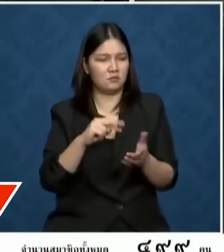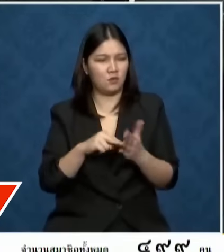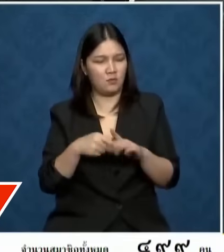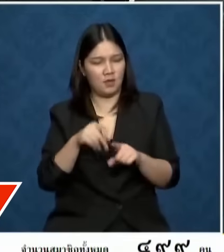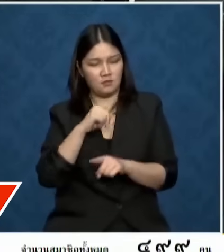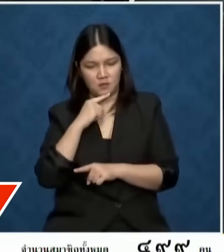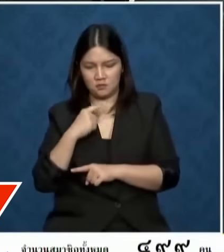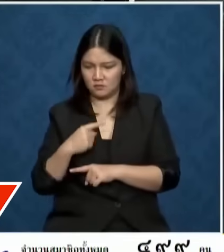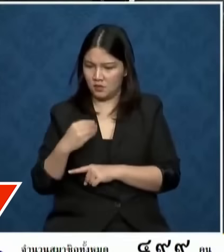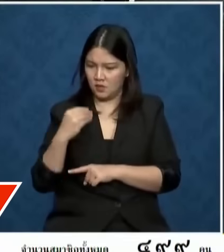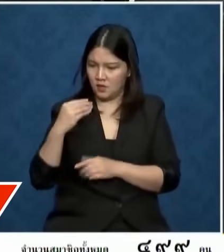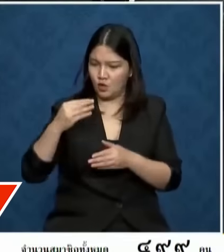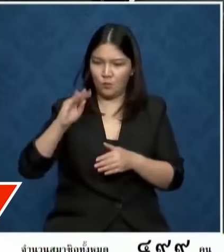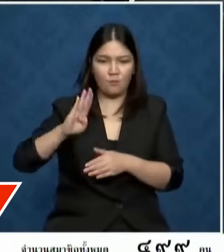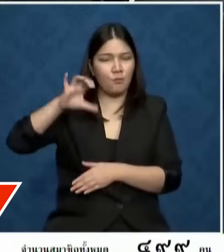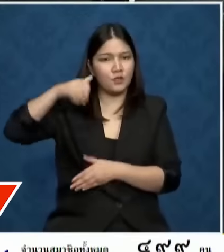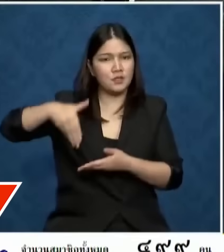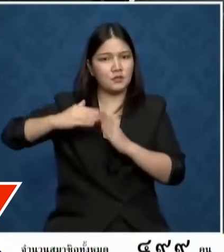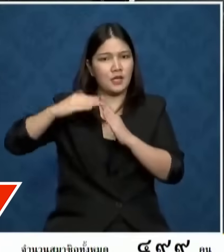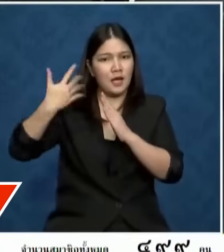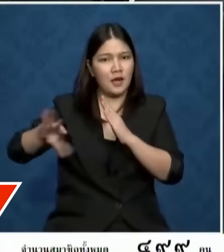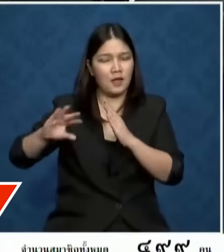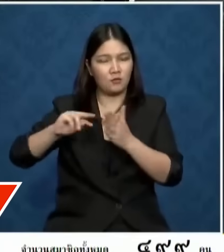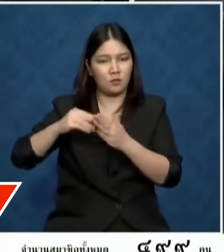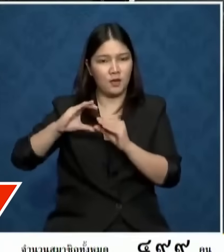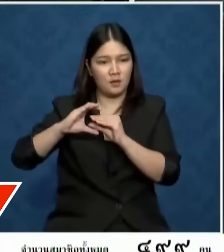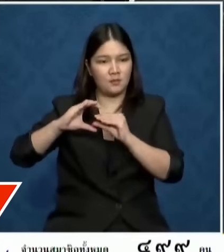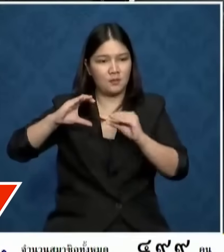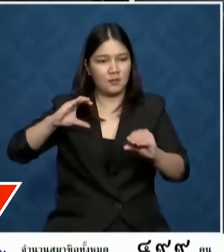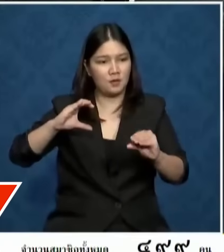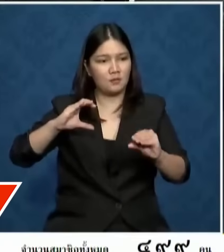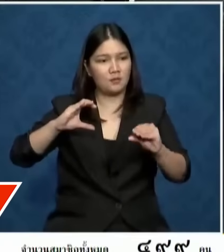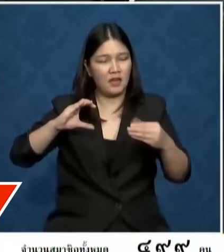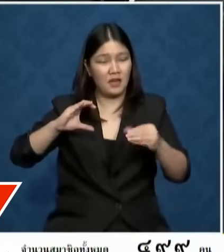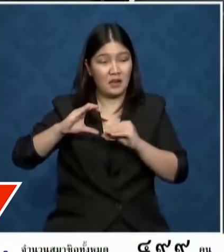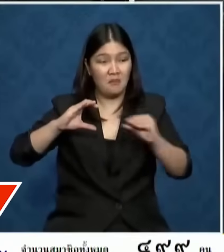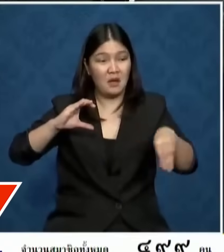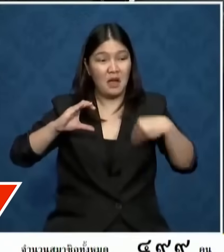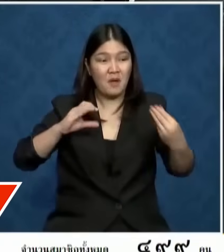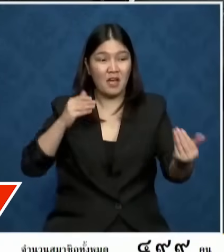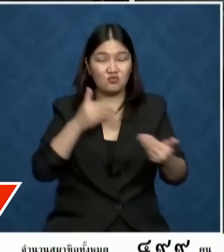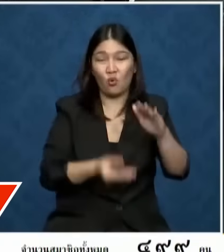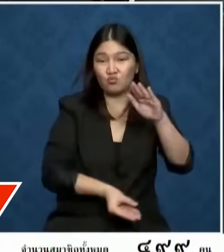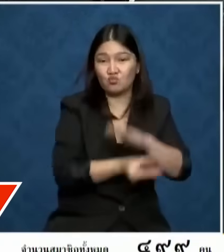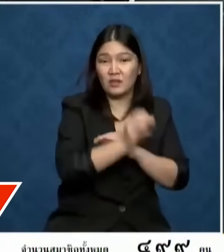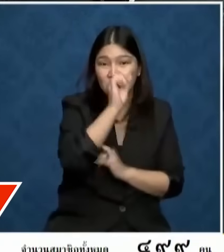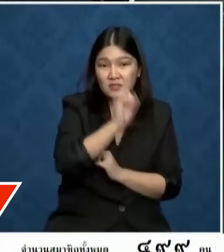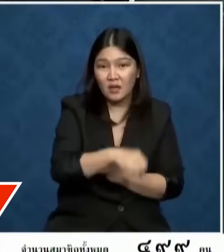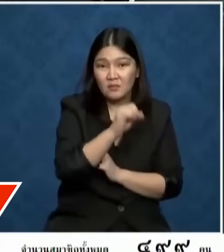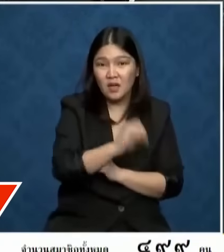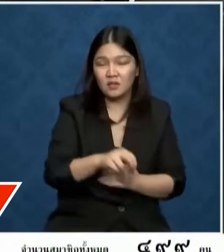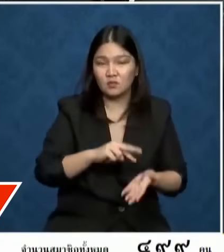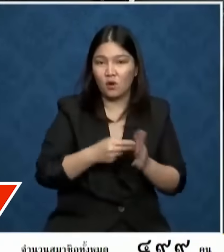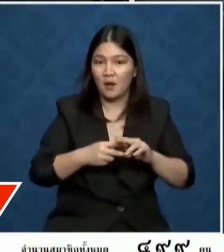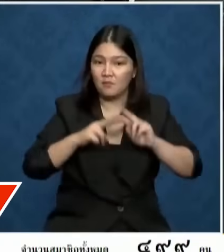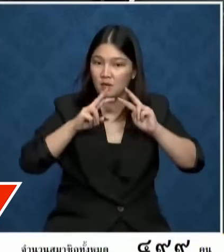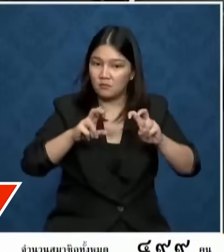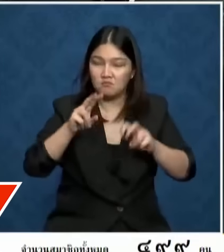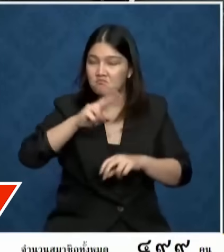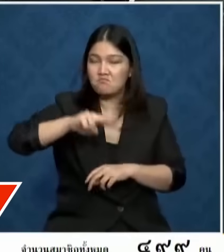ในของบริษัทของผมนั้นที่ไม่สามารถนำงบประมาณนี้ไปตรวจสอบได้เลยเพื่อมาจ่ายวยหรือมาจ่ายสินบ่นให้เจ้า